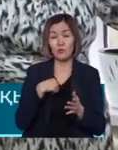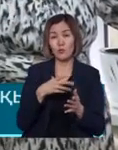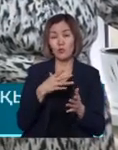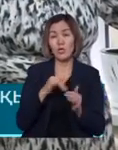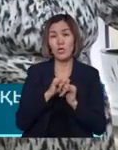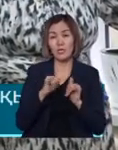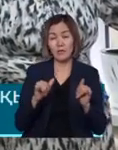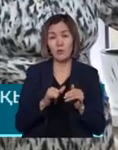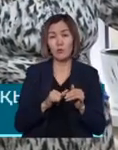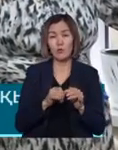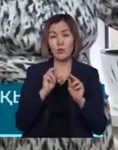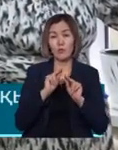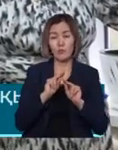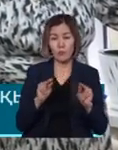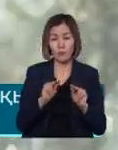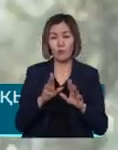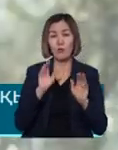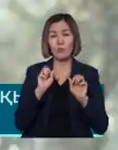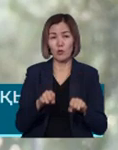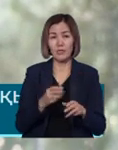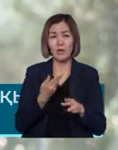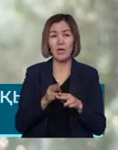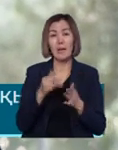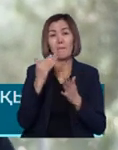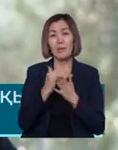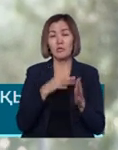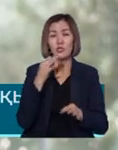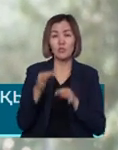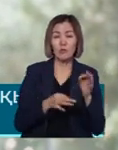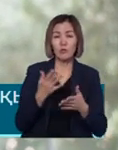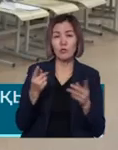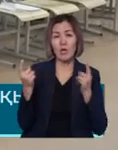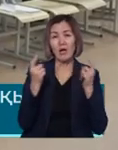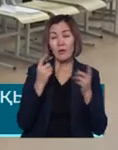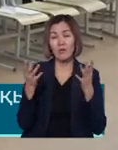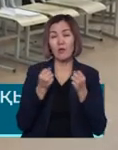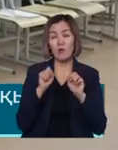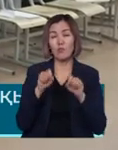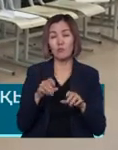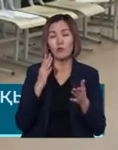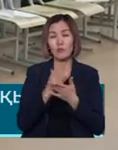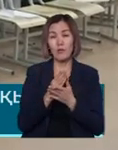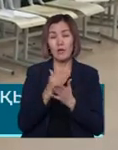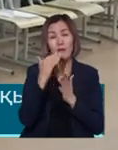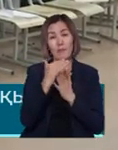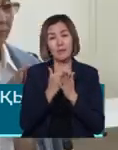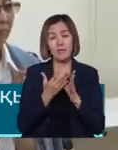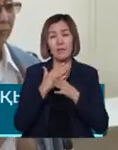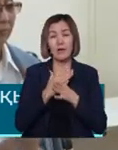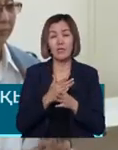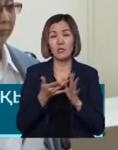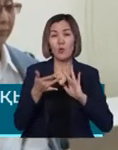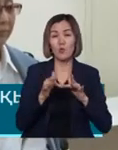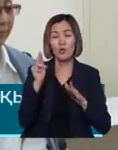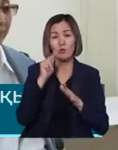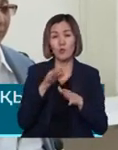көмектеседі. Нәтижесінде білім сапасы да өседі. Платформа арқылы олардың 24 сағат бойы ақпарат алуға мүмкіндігі бар. Бағдарламалар бойынша онлайн оқытудан